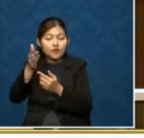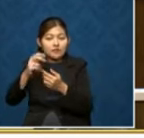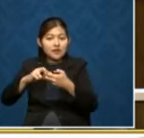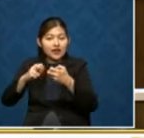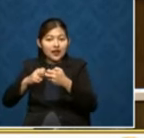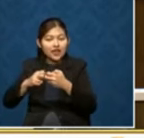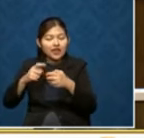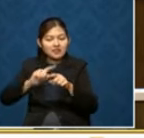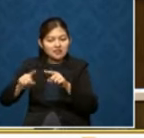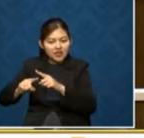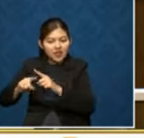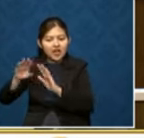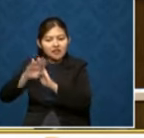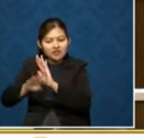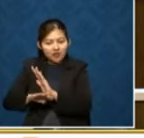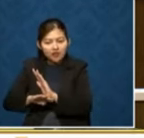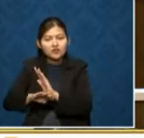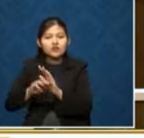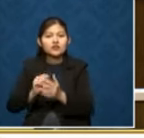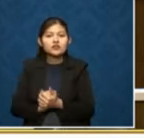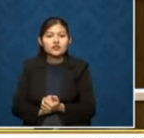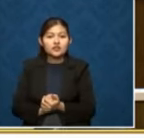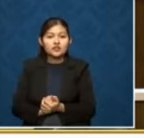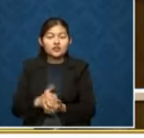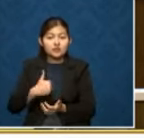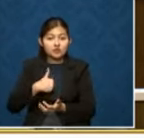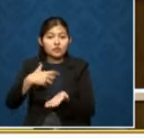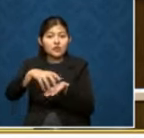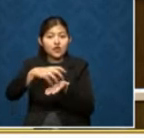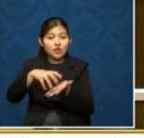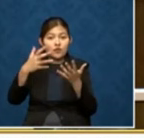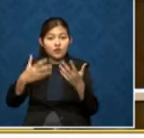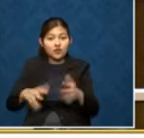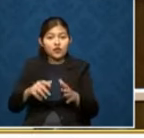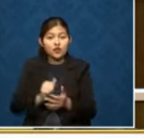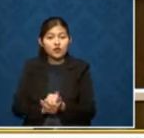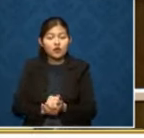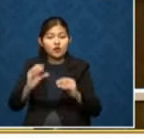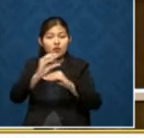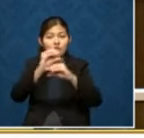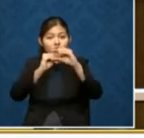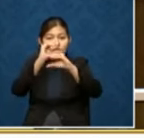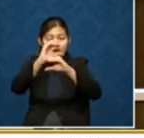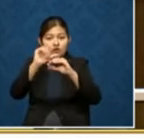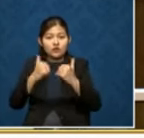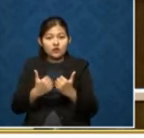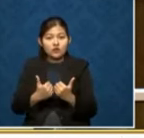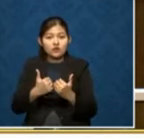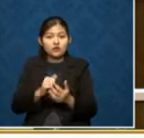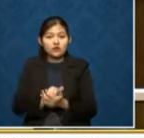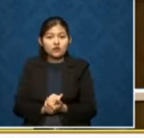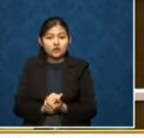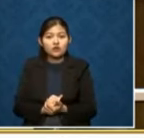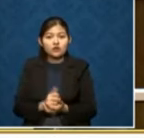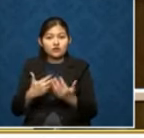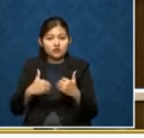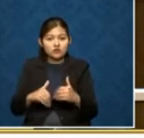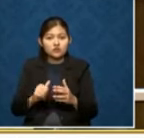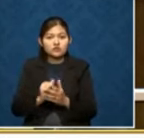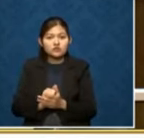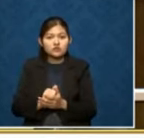พครับตามที่ผมได้นำเรียนว่าจริงๆแล้วโครงการแลนด์บิดเนี่ยก็คือมี